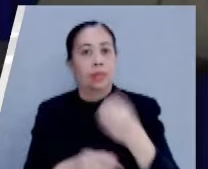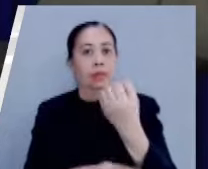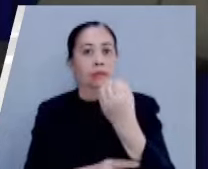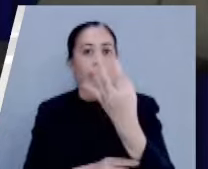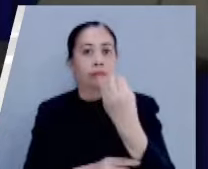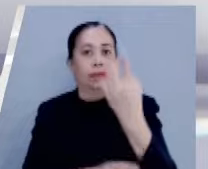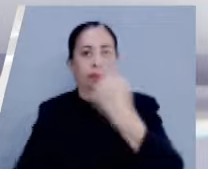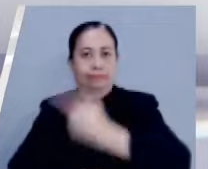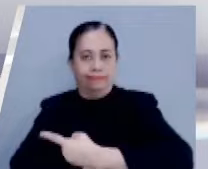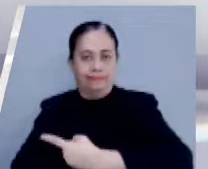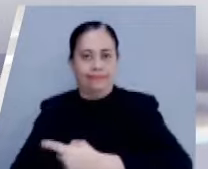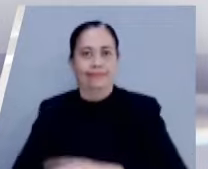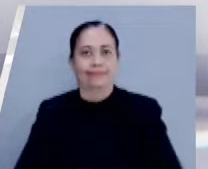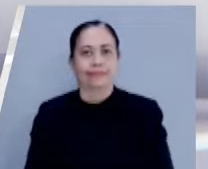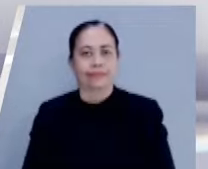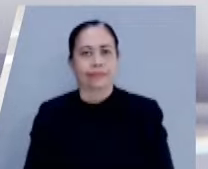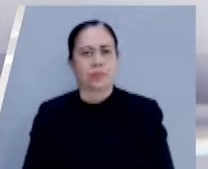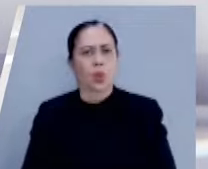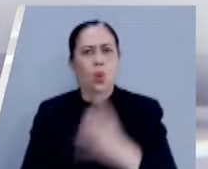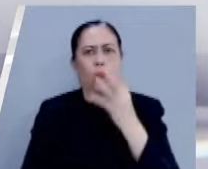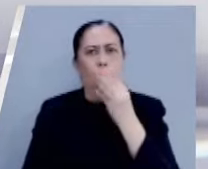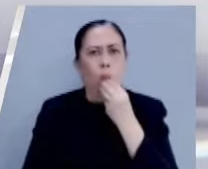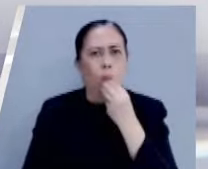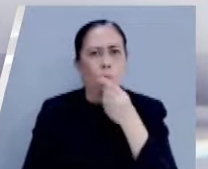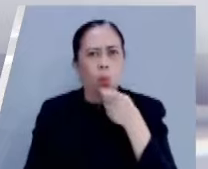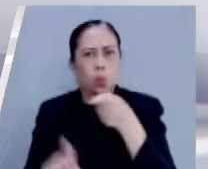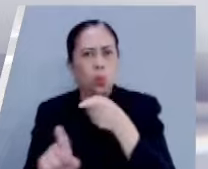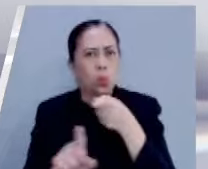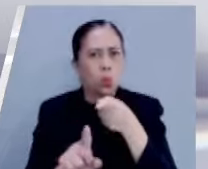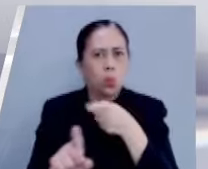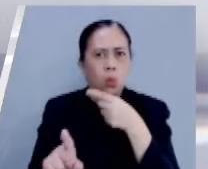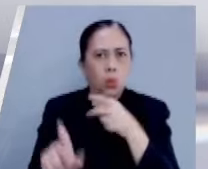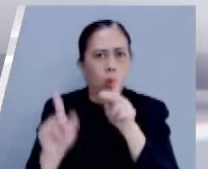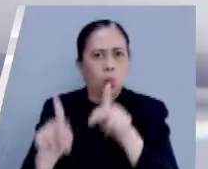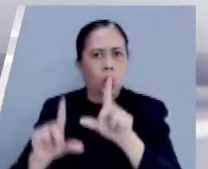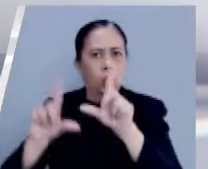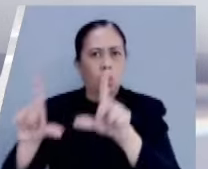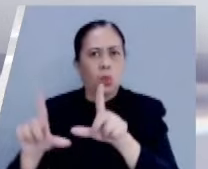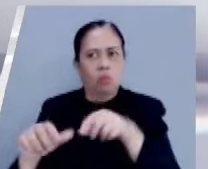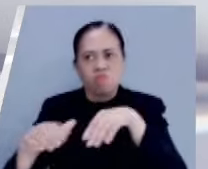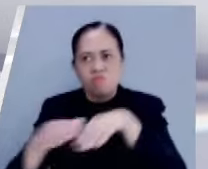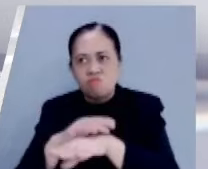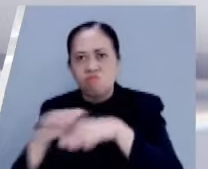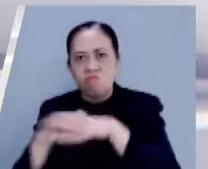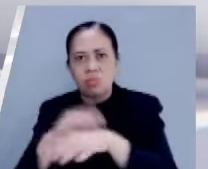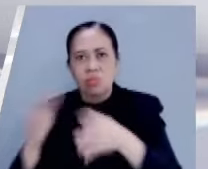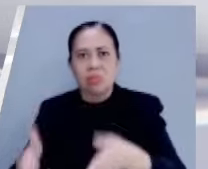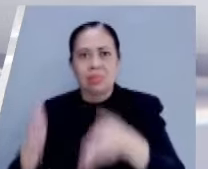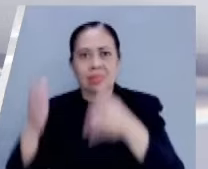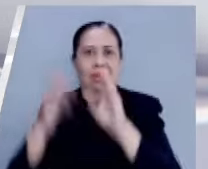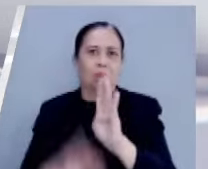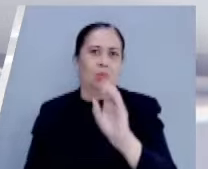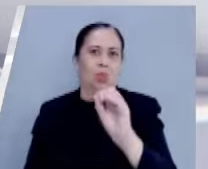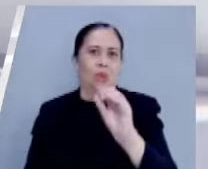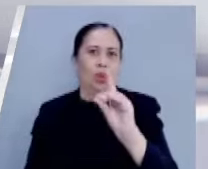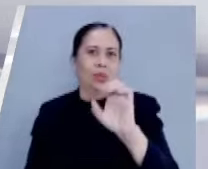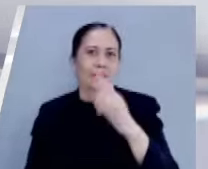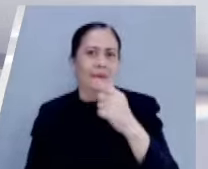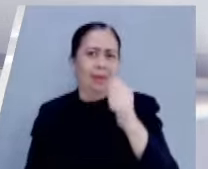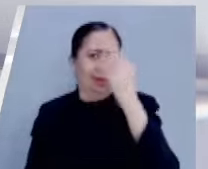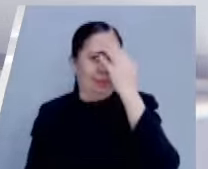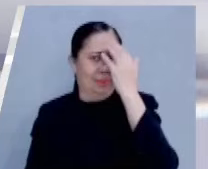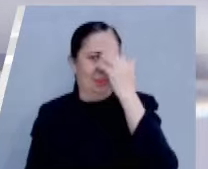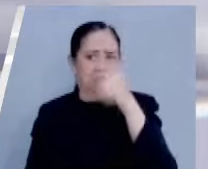Mel. Ivan, sino kaya ang tatargetin ng batas na yan? Yung sa mga raid sa mga bodega, madalas, alam mo, mga tauhan lang